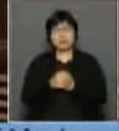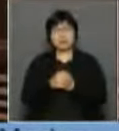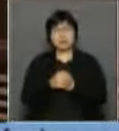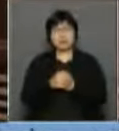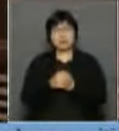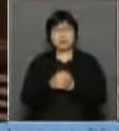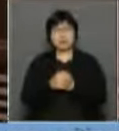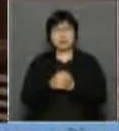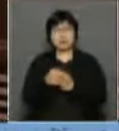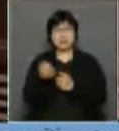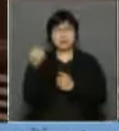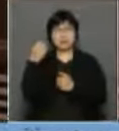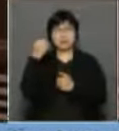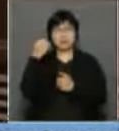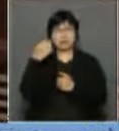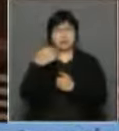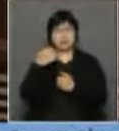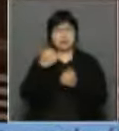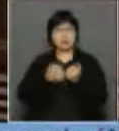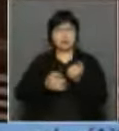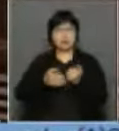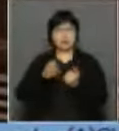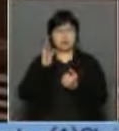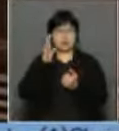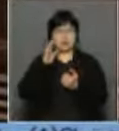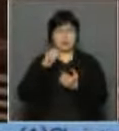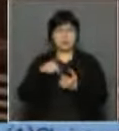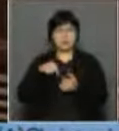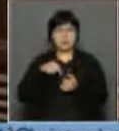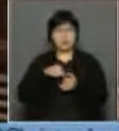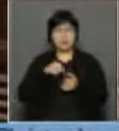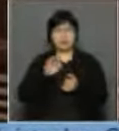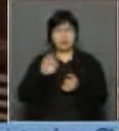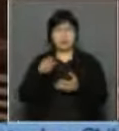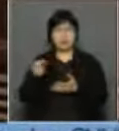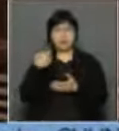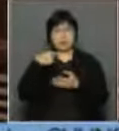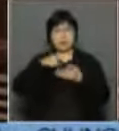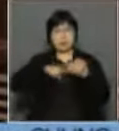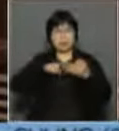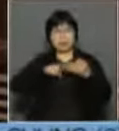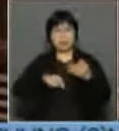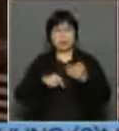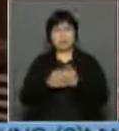說那些話，生仔沒什麼點名，